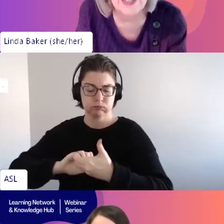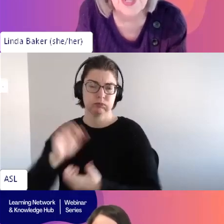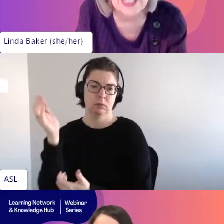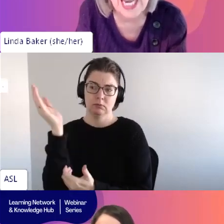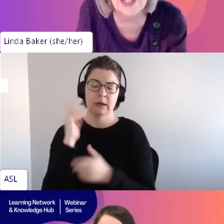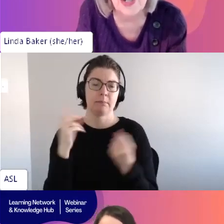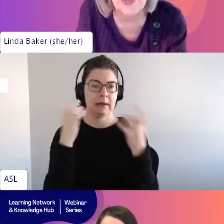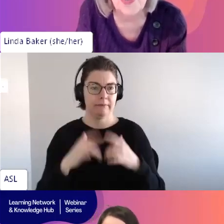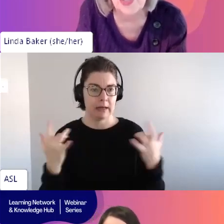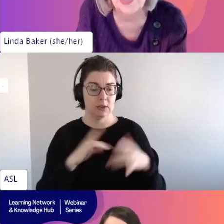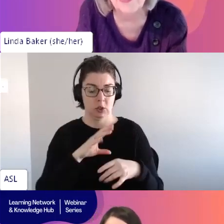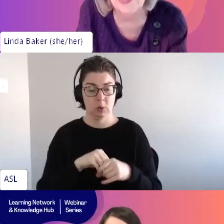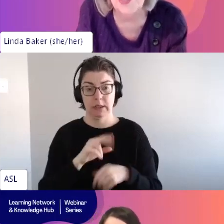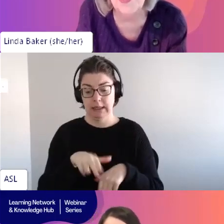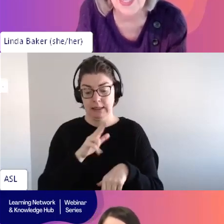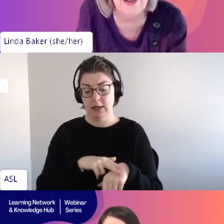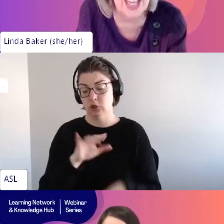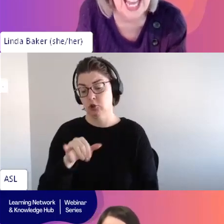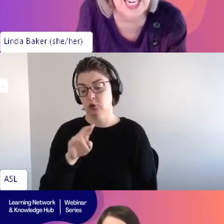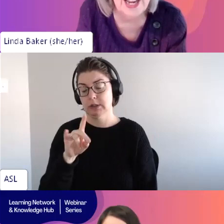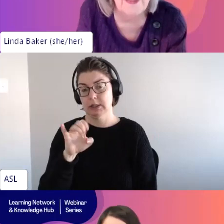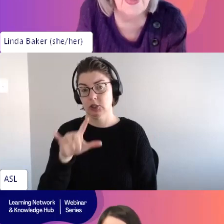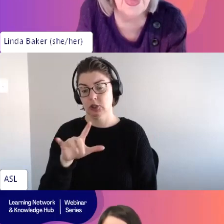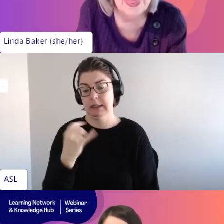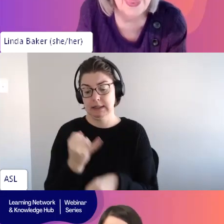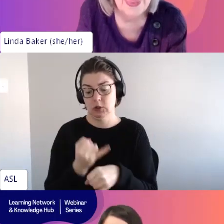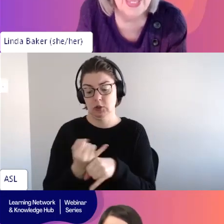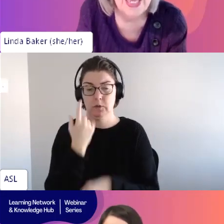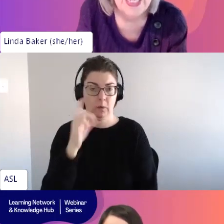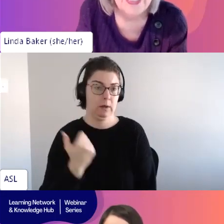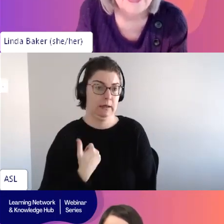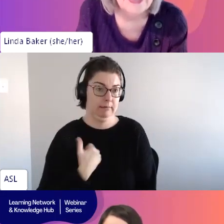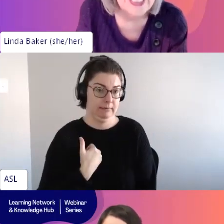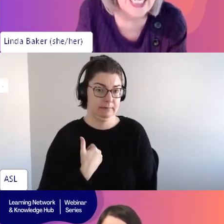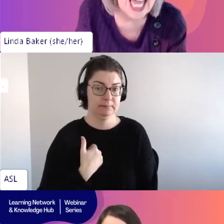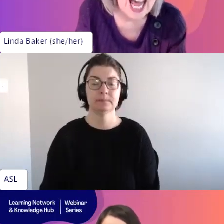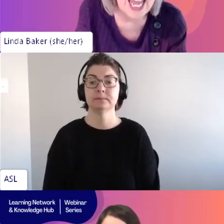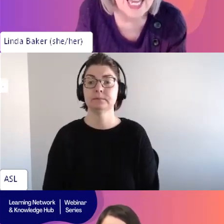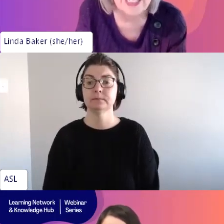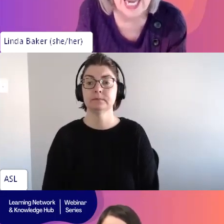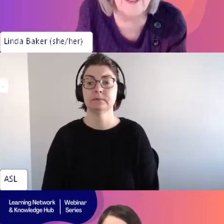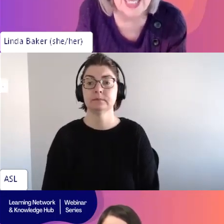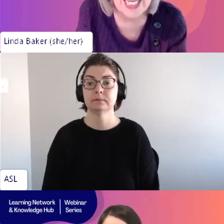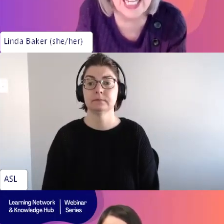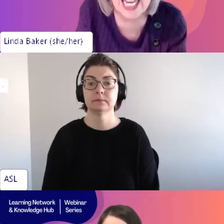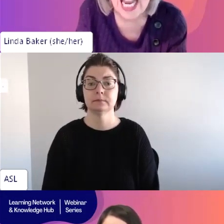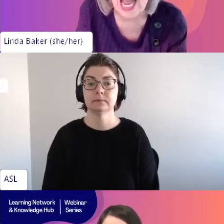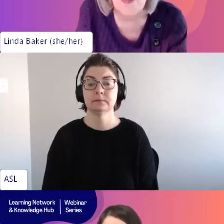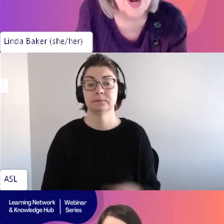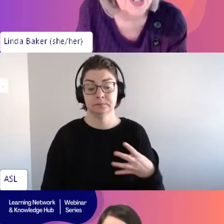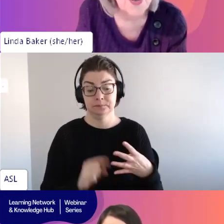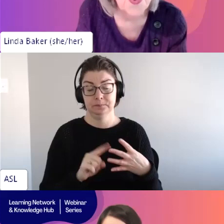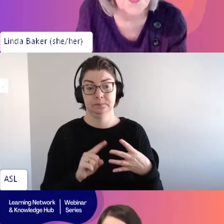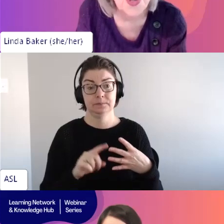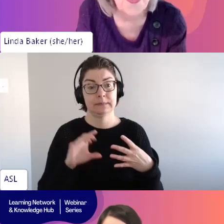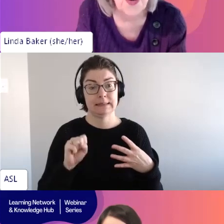et bien chercher pour établir des partenariats et elle fait du travail présentement au sein du de l'Institut national